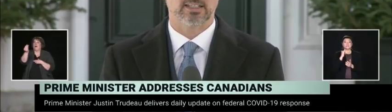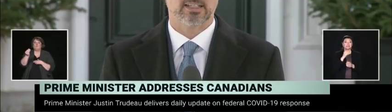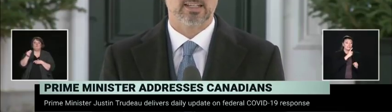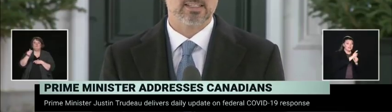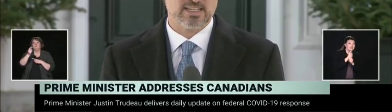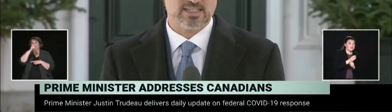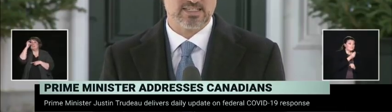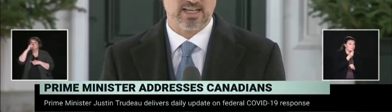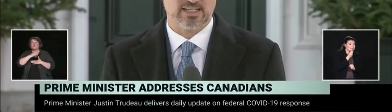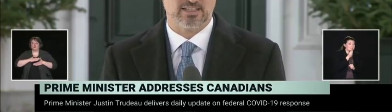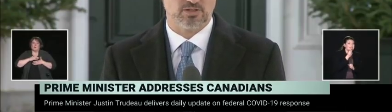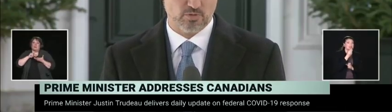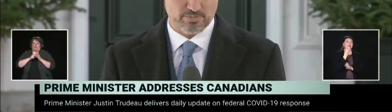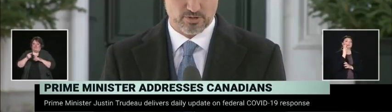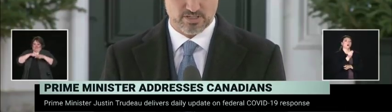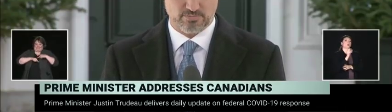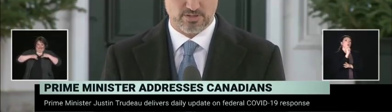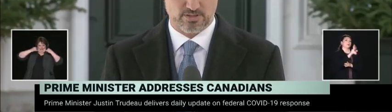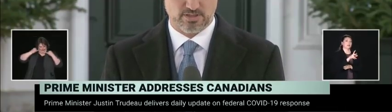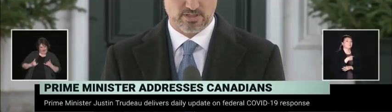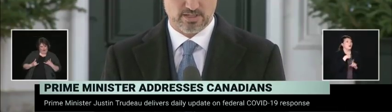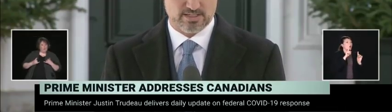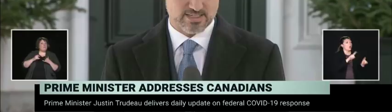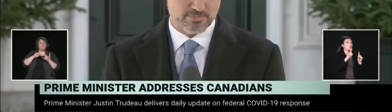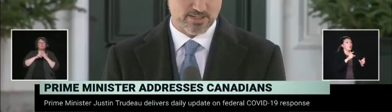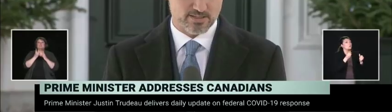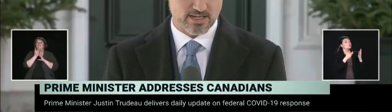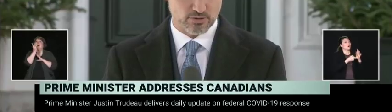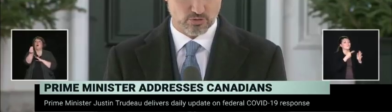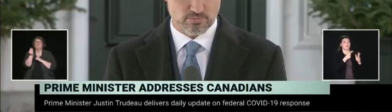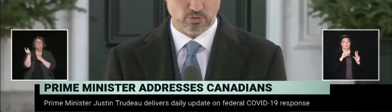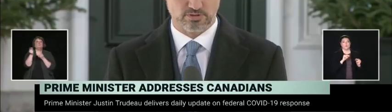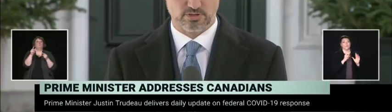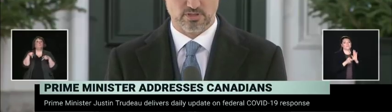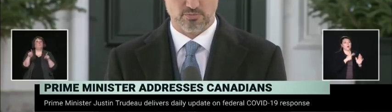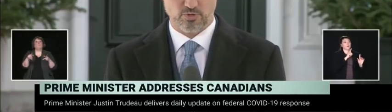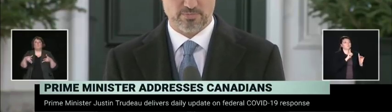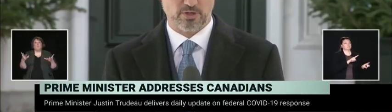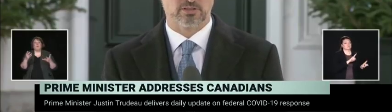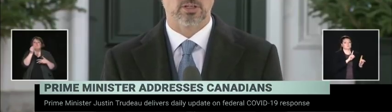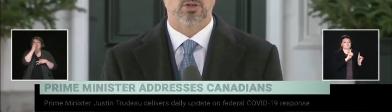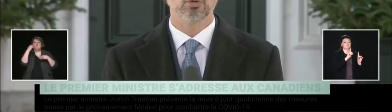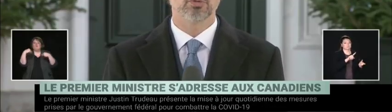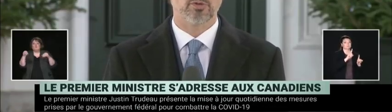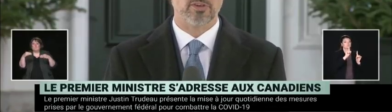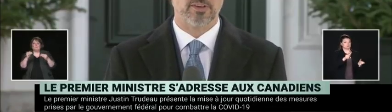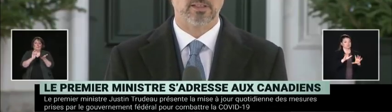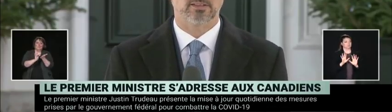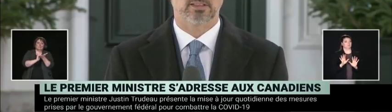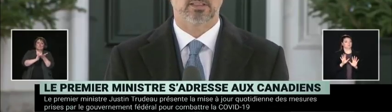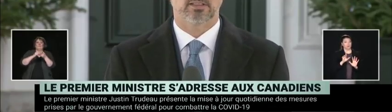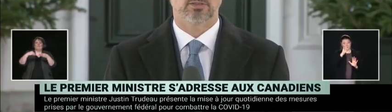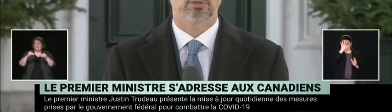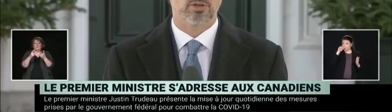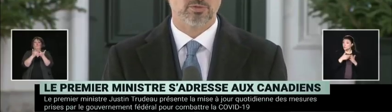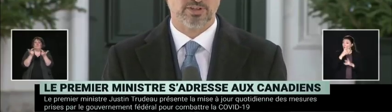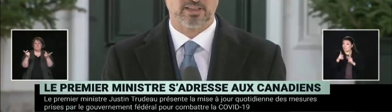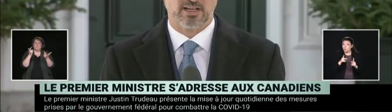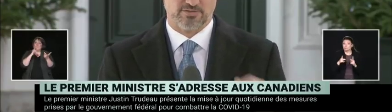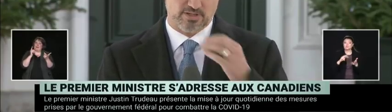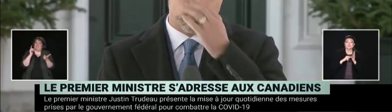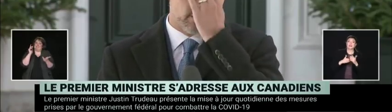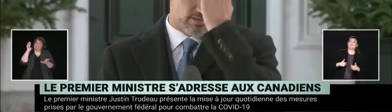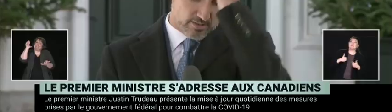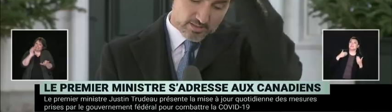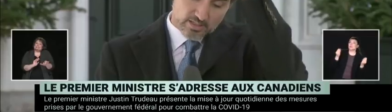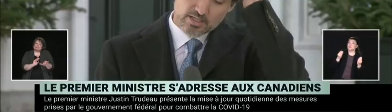là, essayez d'y aller le moins possible. Ça s'applique à tout le monde, peu importe où vous vivez ou ce que vous faites dans